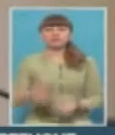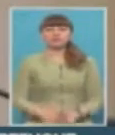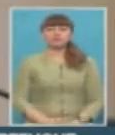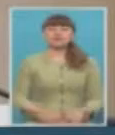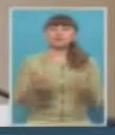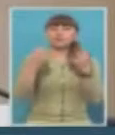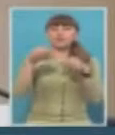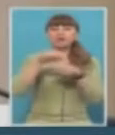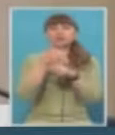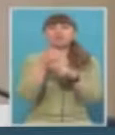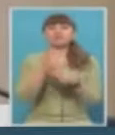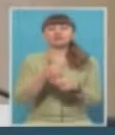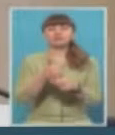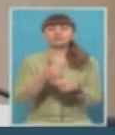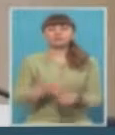Самое главное